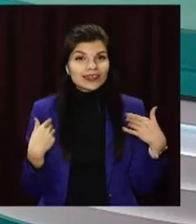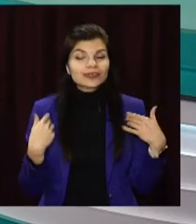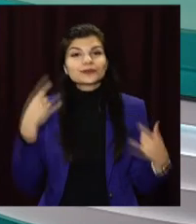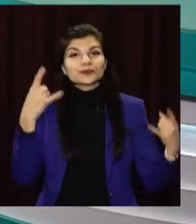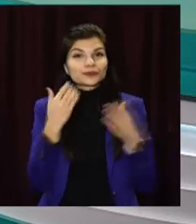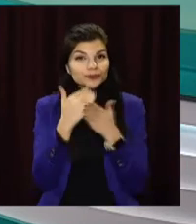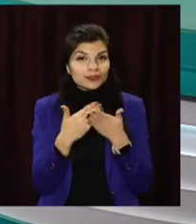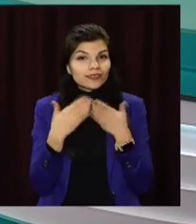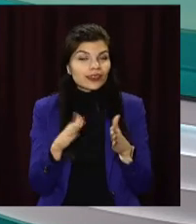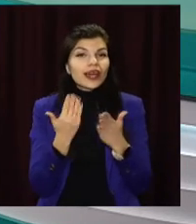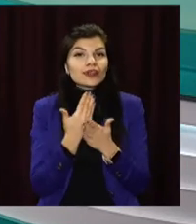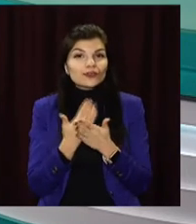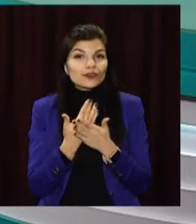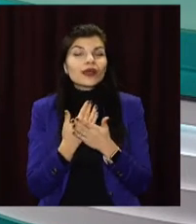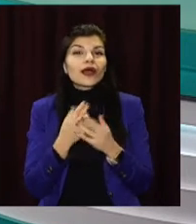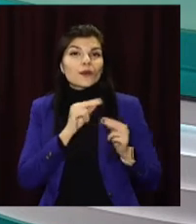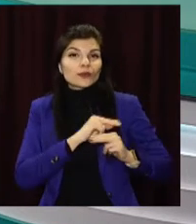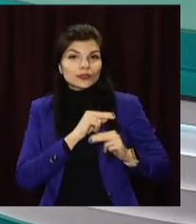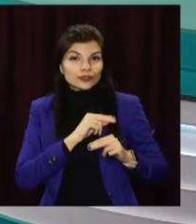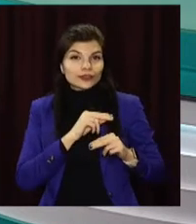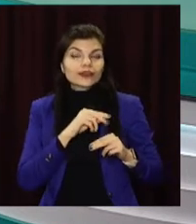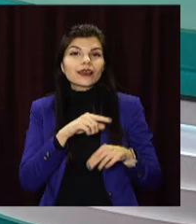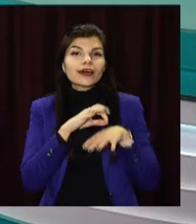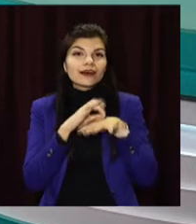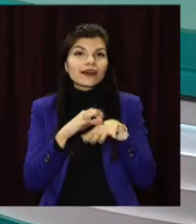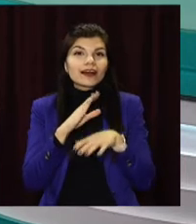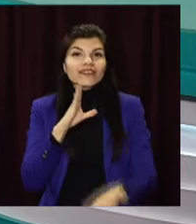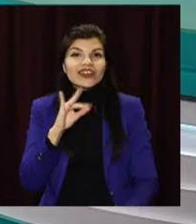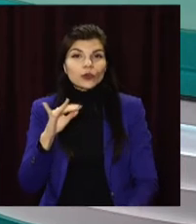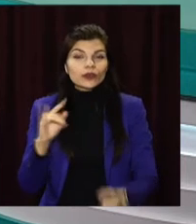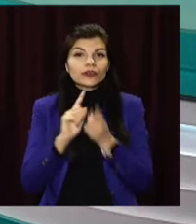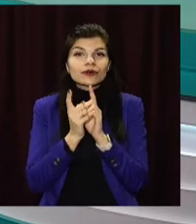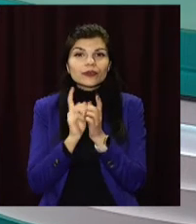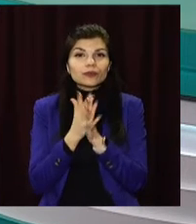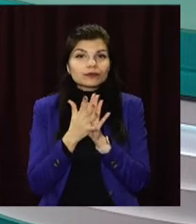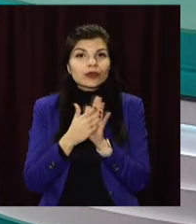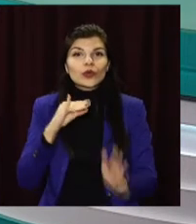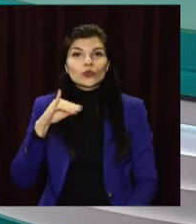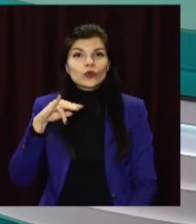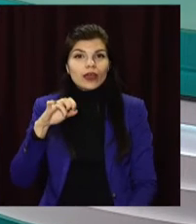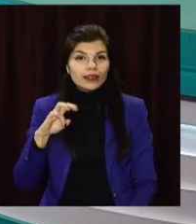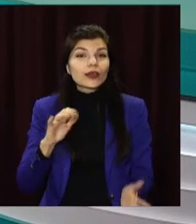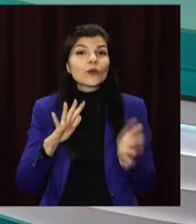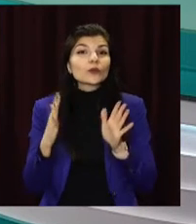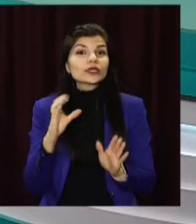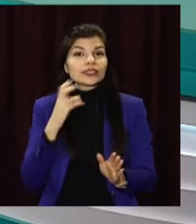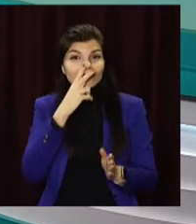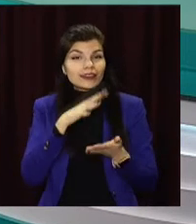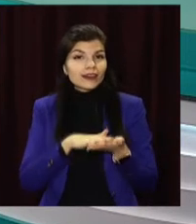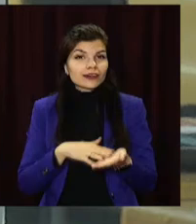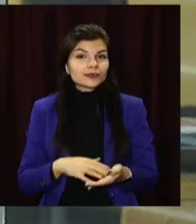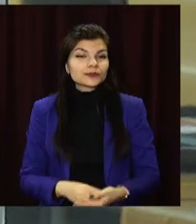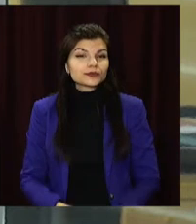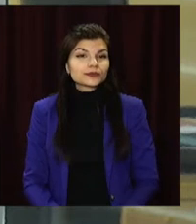Вітаю! У студії відкритого новини для вас працює Вікторія Вахрушина. Новини мовою жестів перекладає Юліана Пуговкіна. І про події середи дивіться